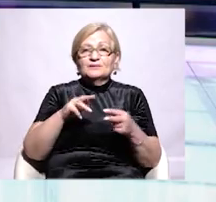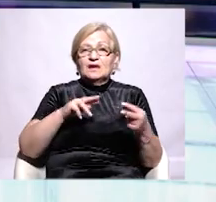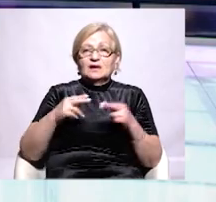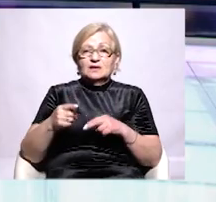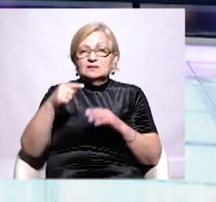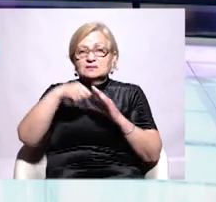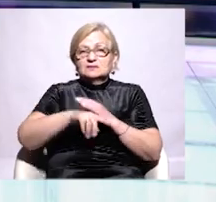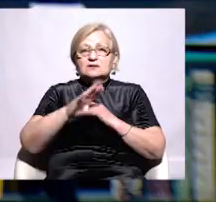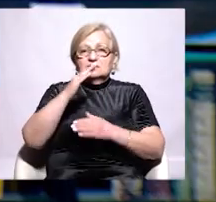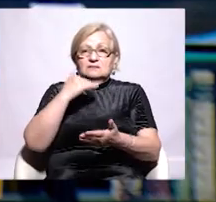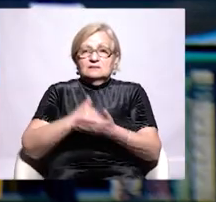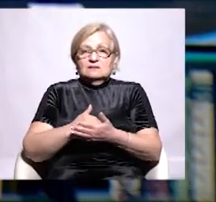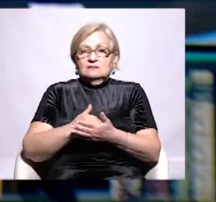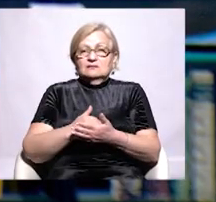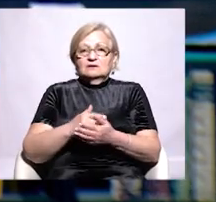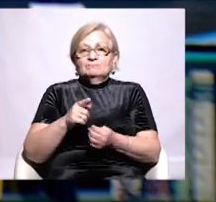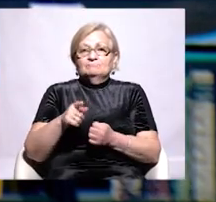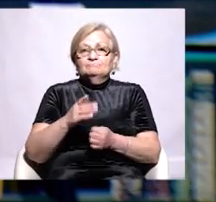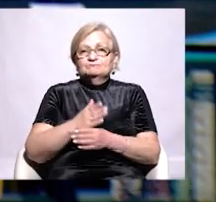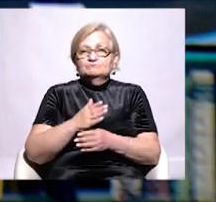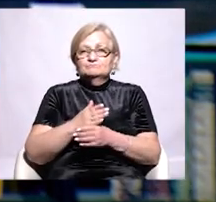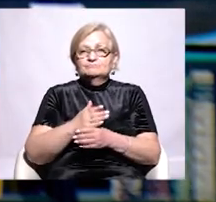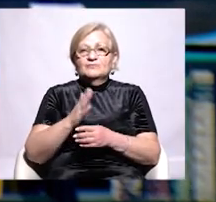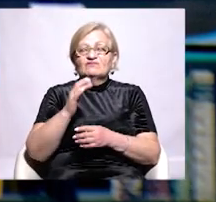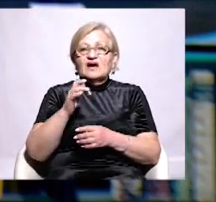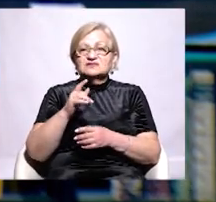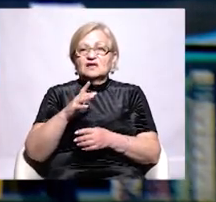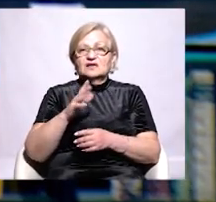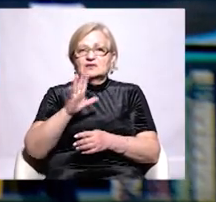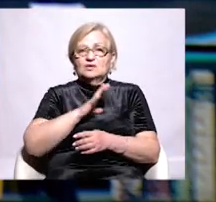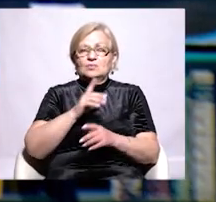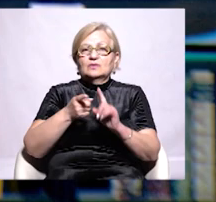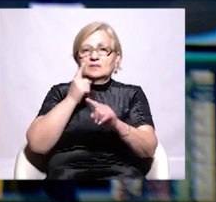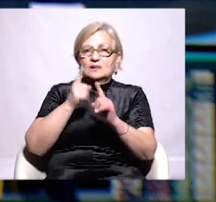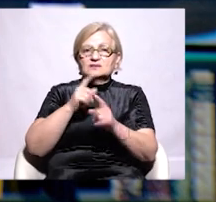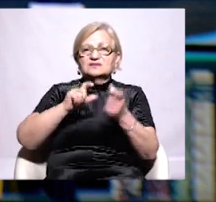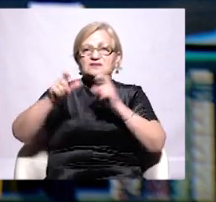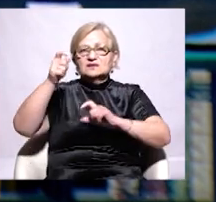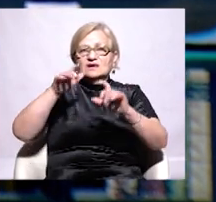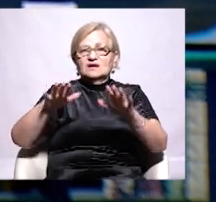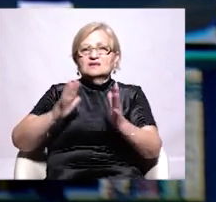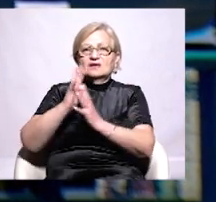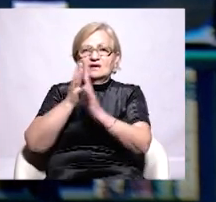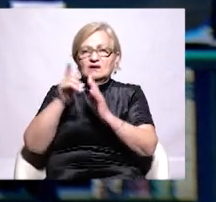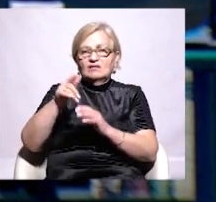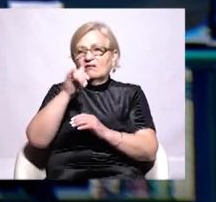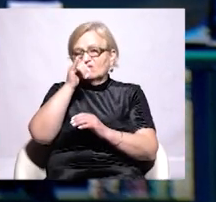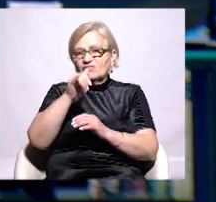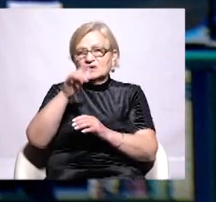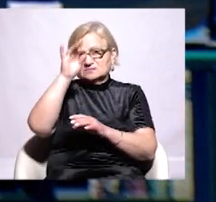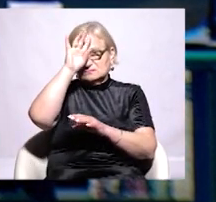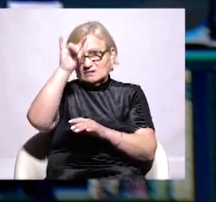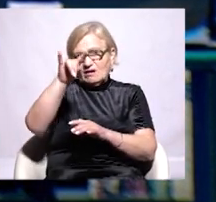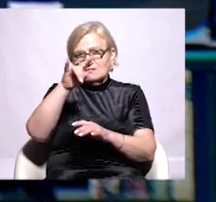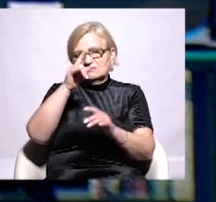აი ამ ყველაფრის შემდეგ ასე გამოიყურება. ვახტანგი ნადირობდა მაღალ, ტყიან ქედებში, ვერც ფური და ვერც